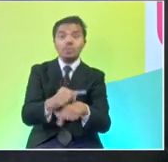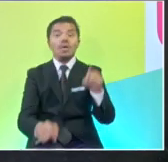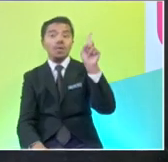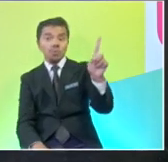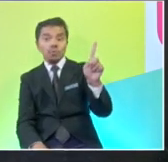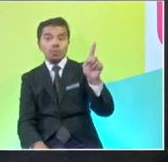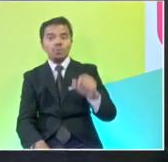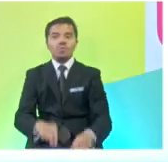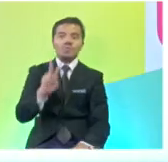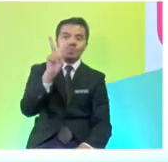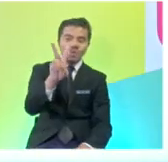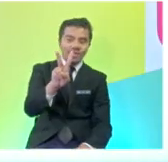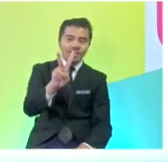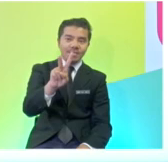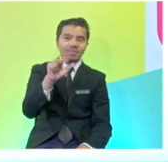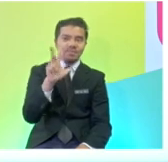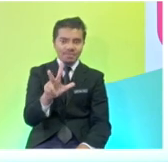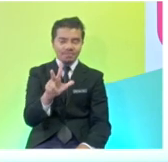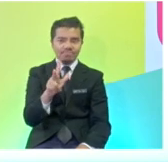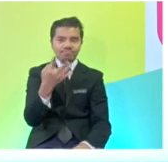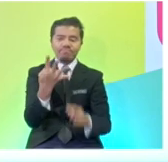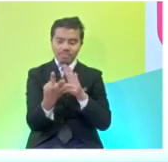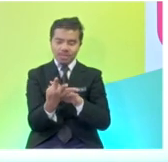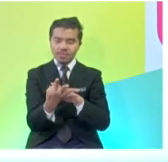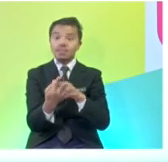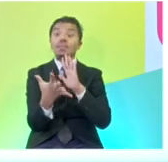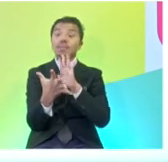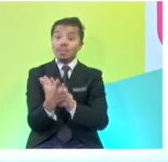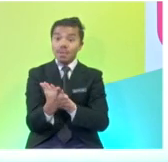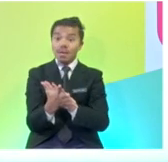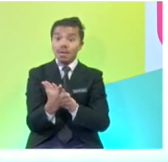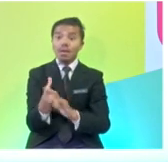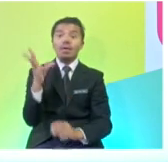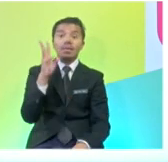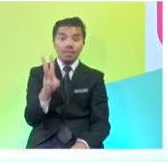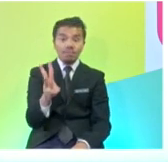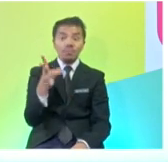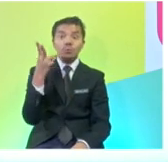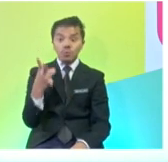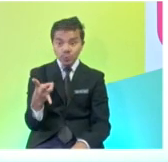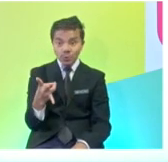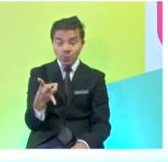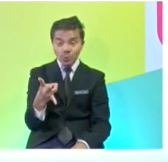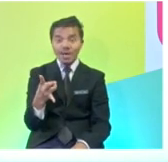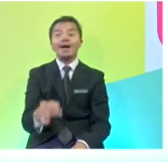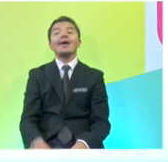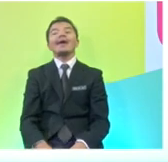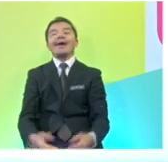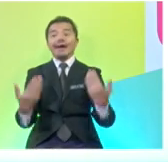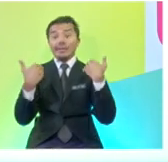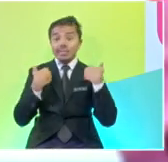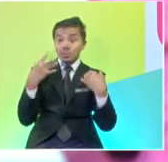1 2 3 4 5 6 7 ada